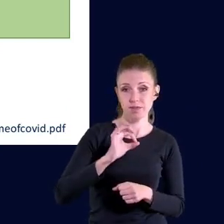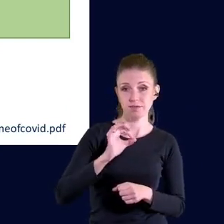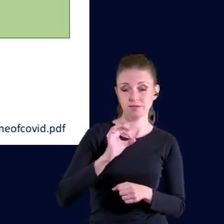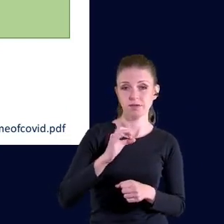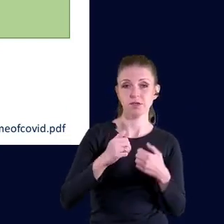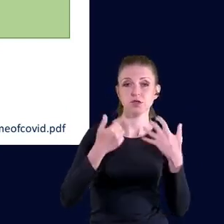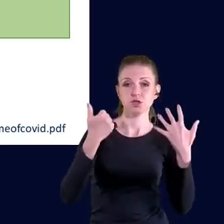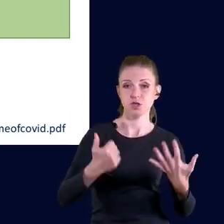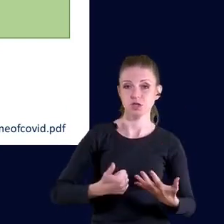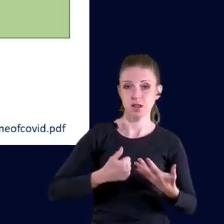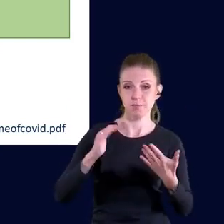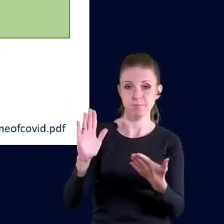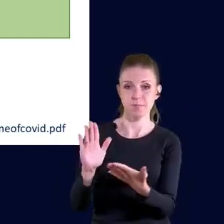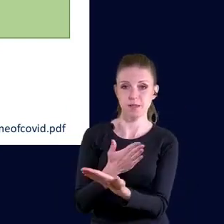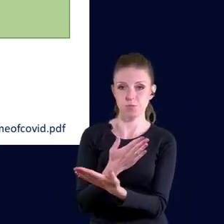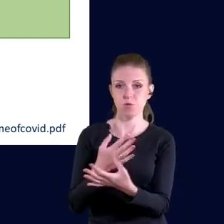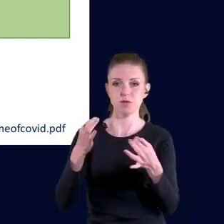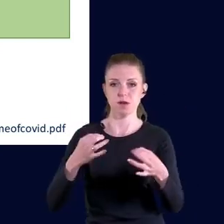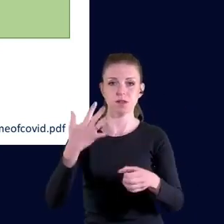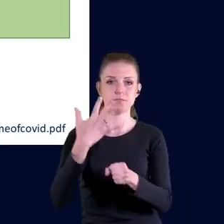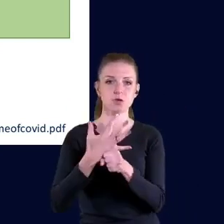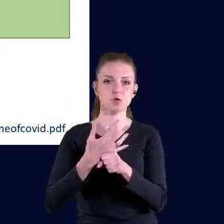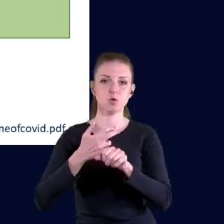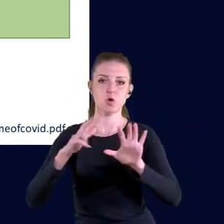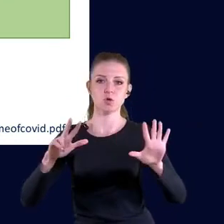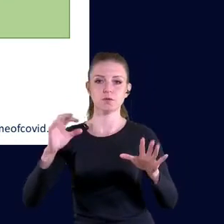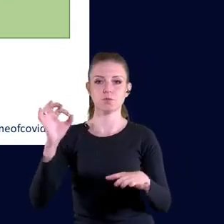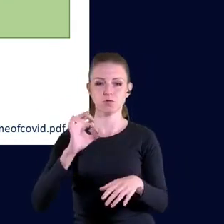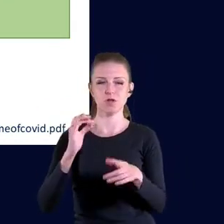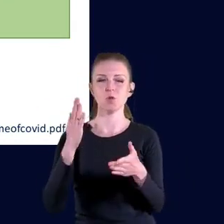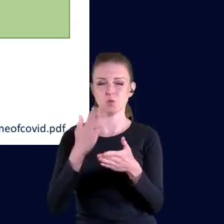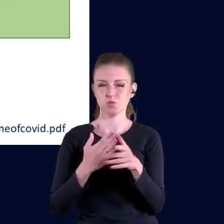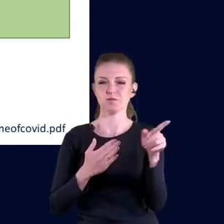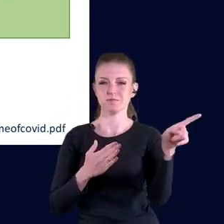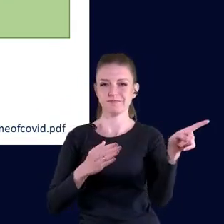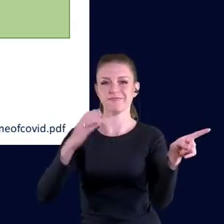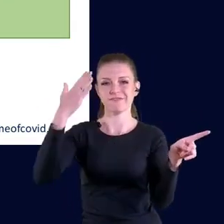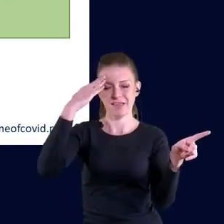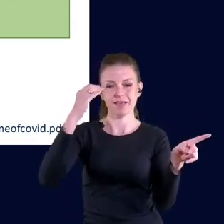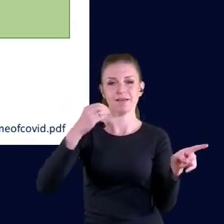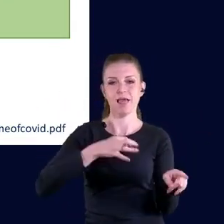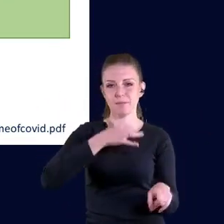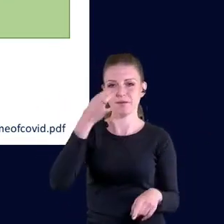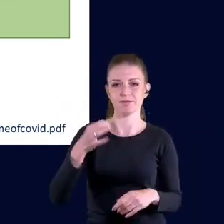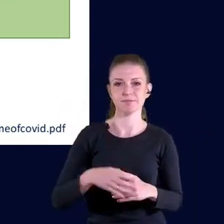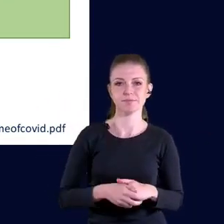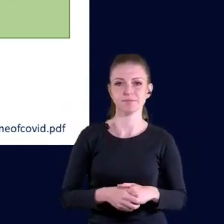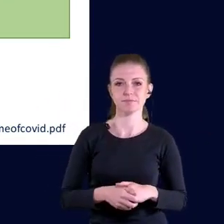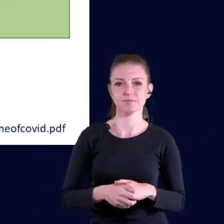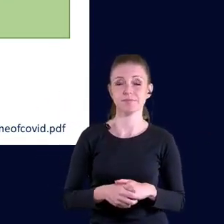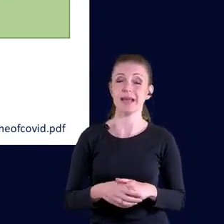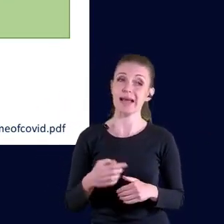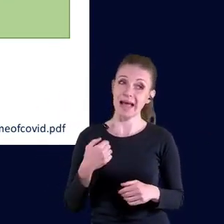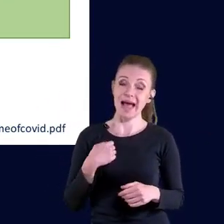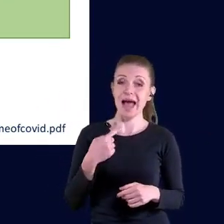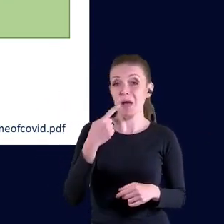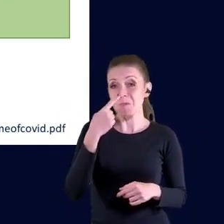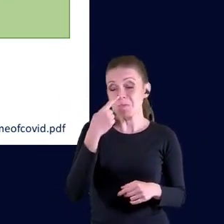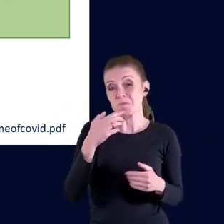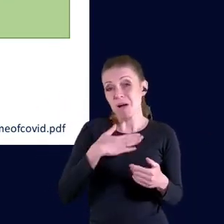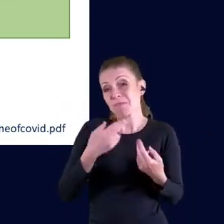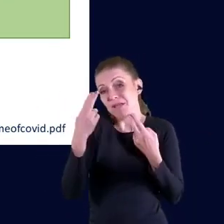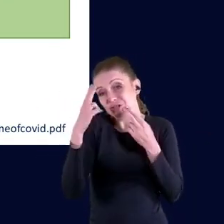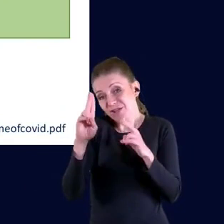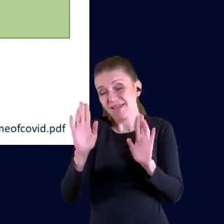sześć lat wzrosła do 58 procent Głęboko wierzę że w Polsce też będziemy obserwować taki sam wzrost